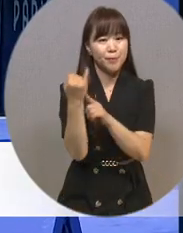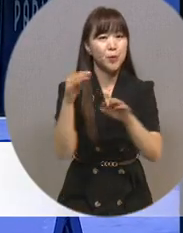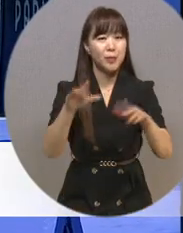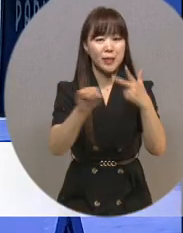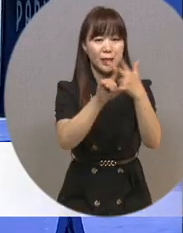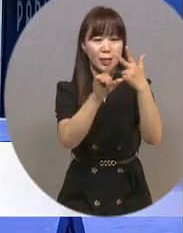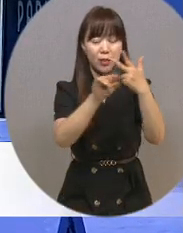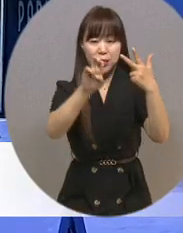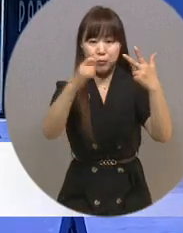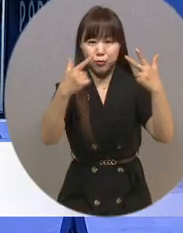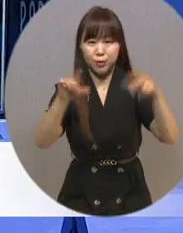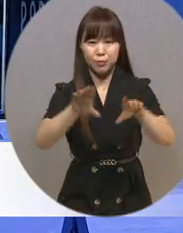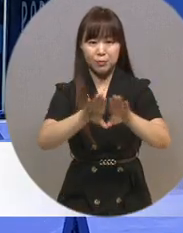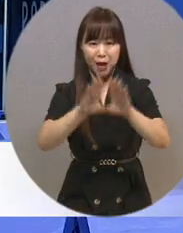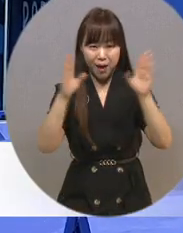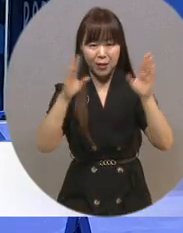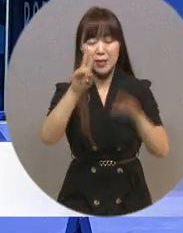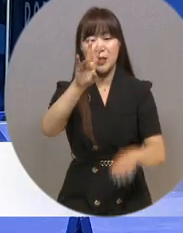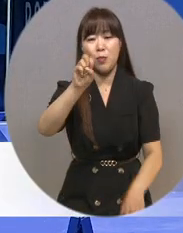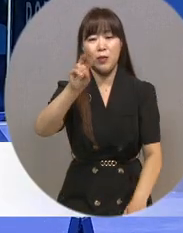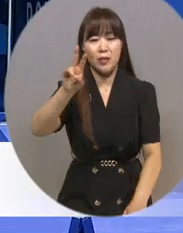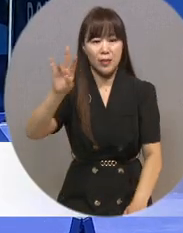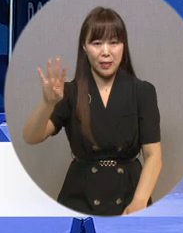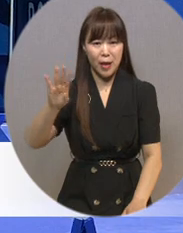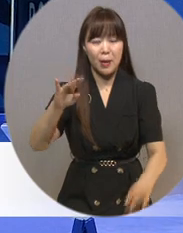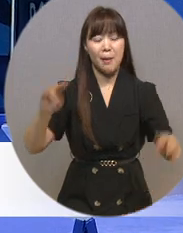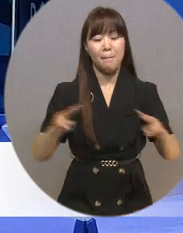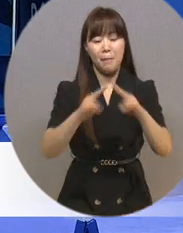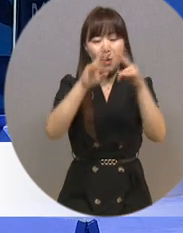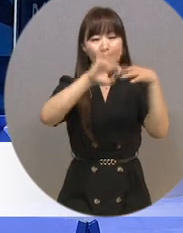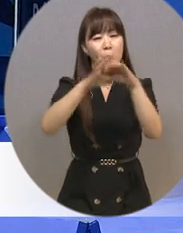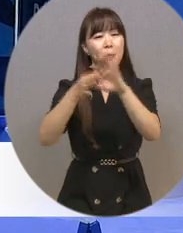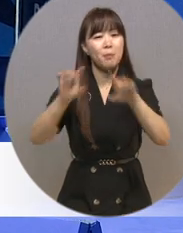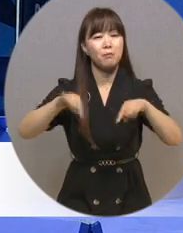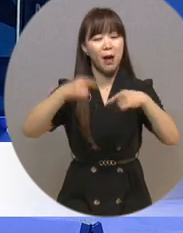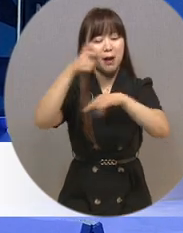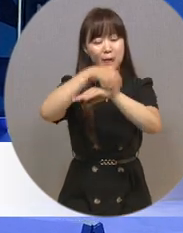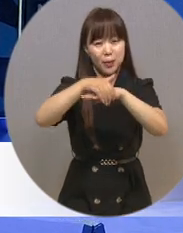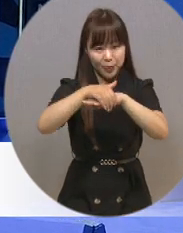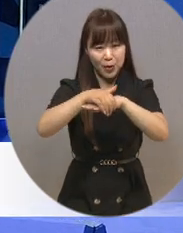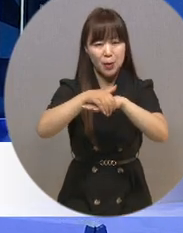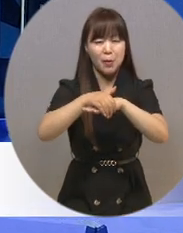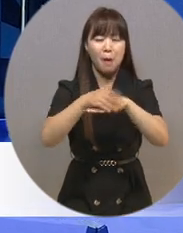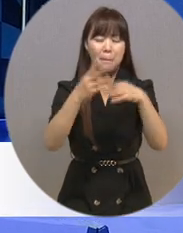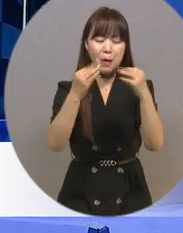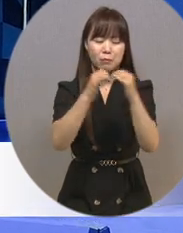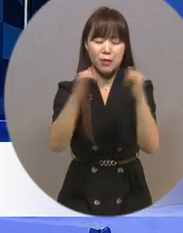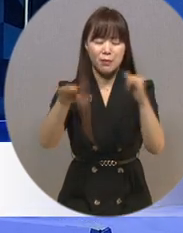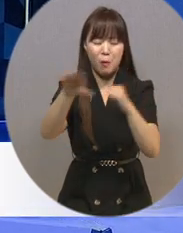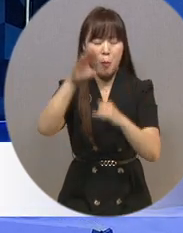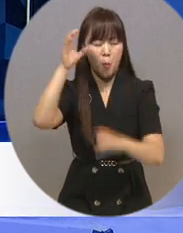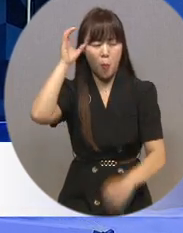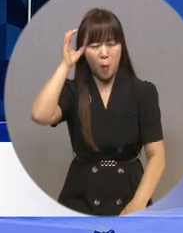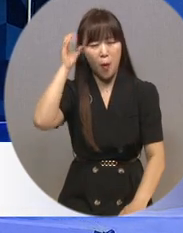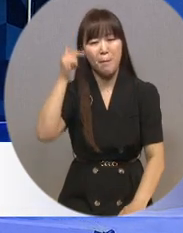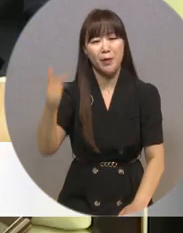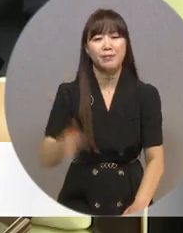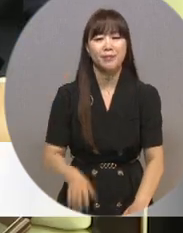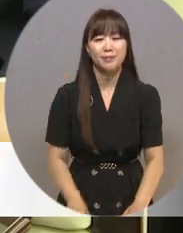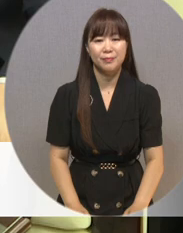오는 7월 26일 개최될 2024 파리 올림픽에 출전할 예정이며 많은 이들의 기대를 한몸에 받고